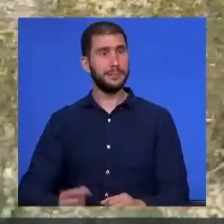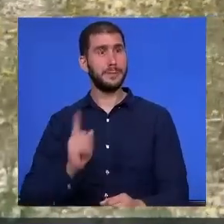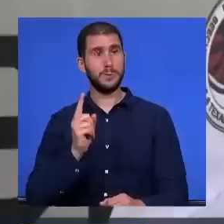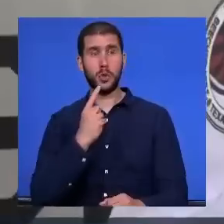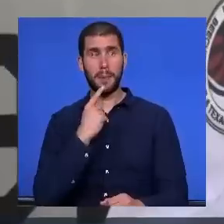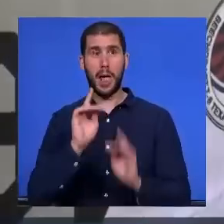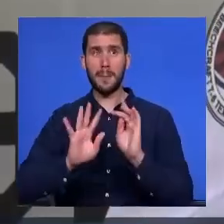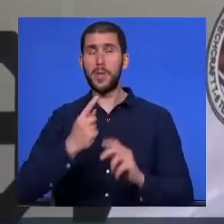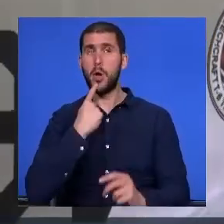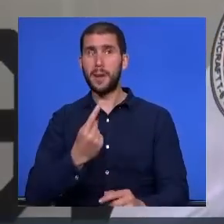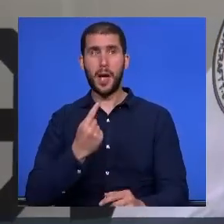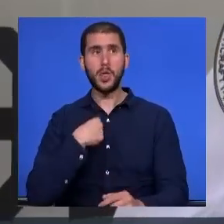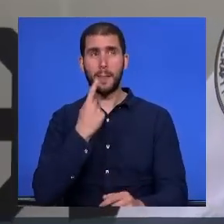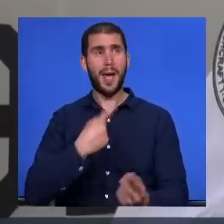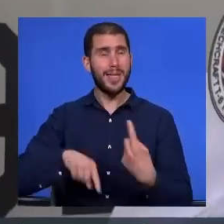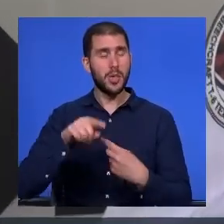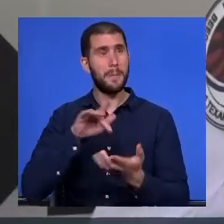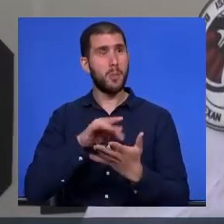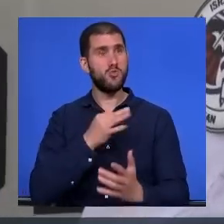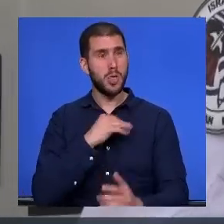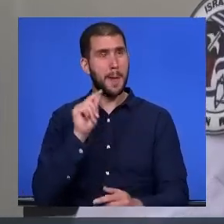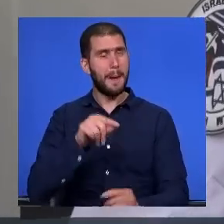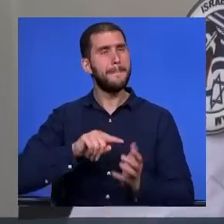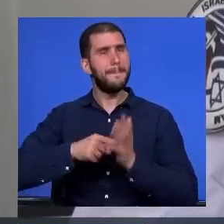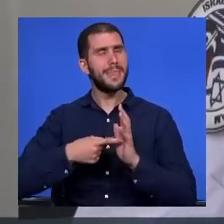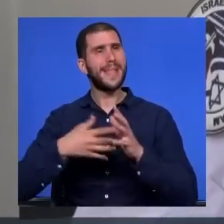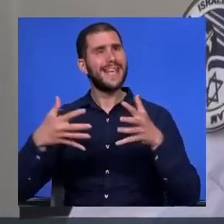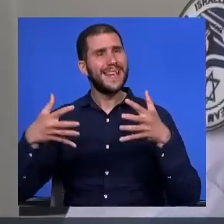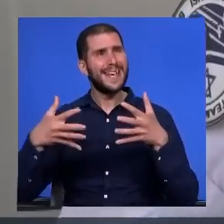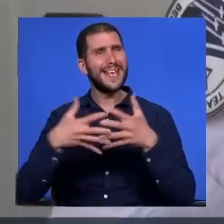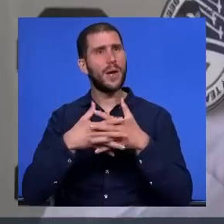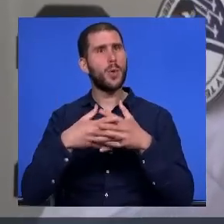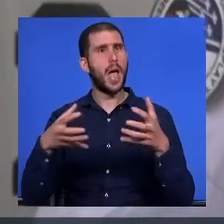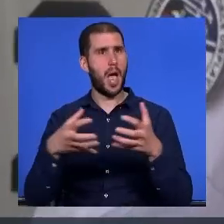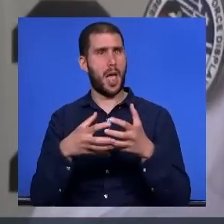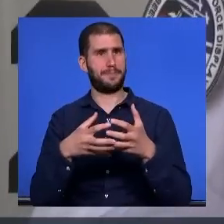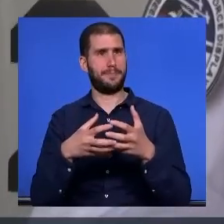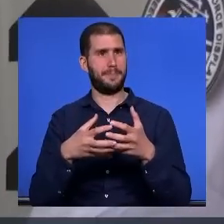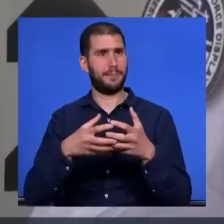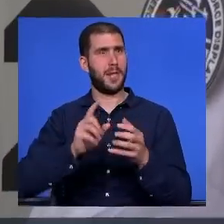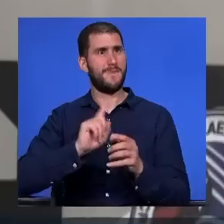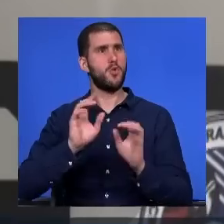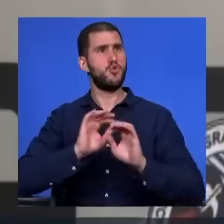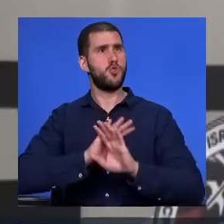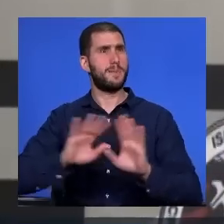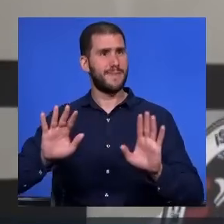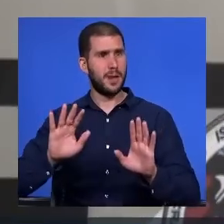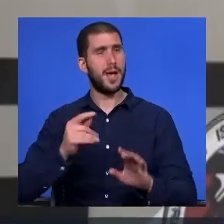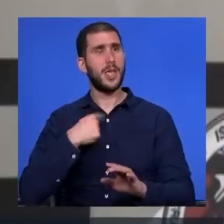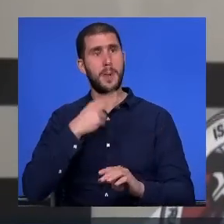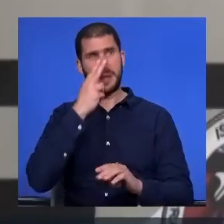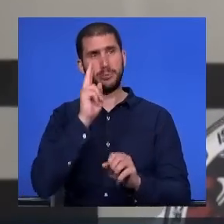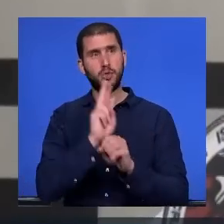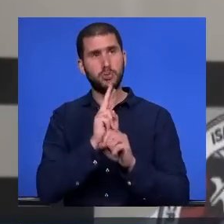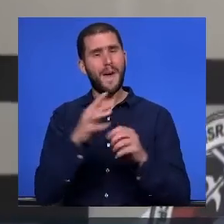אתה עונה? אני אומר שאנחנו, מהמקום שלנו, באים למטרה של איחוד העם ולא של שום דבר אחר. אנחנו מנסים לשמור על